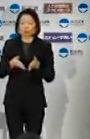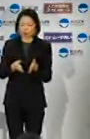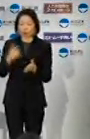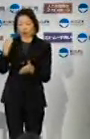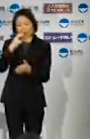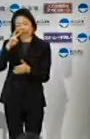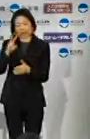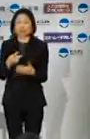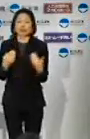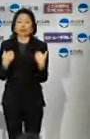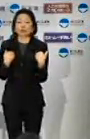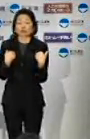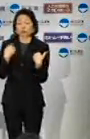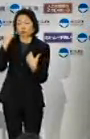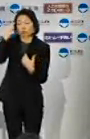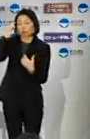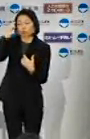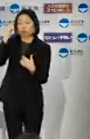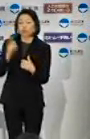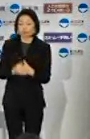して、まさに